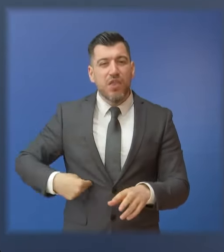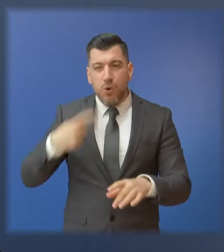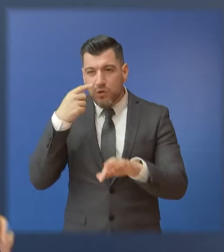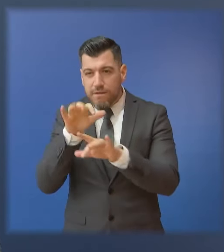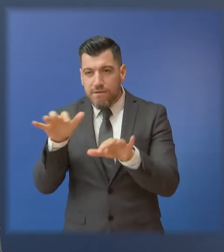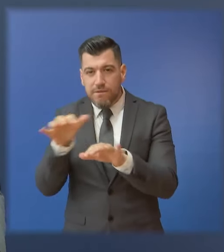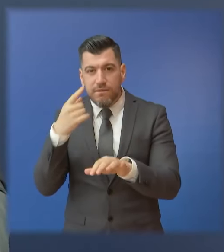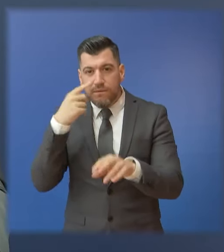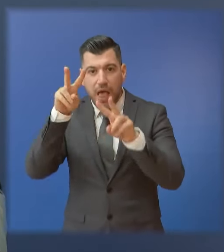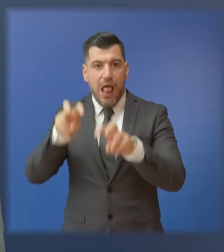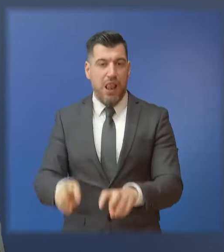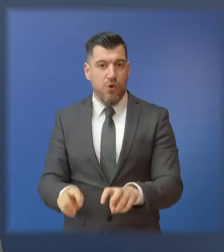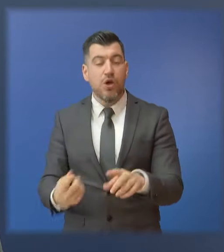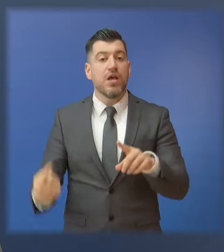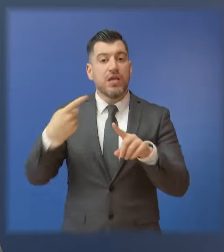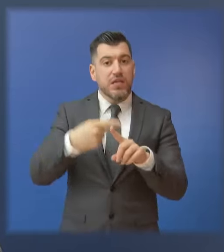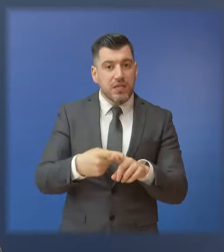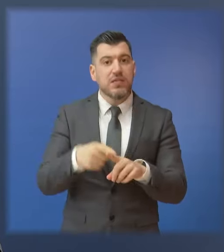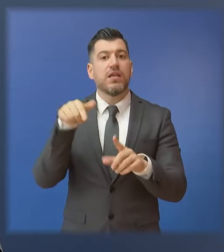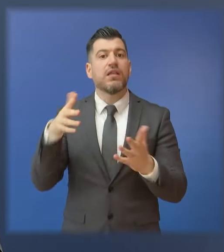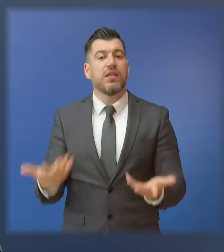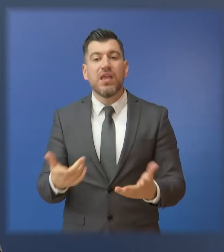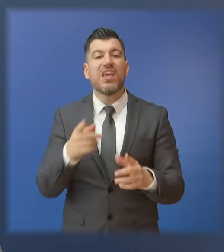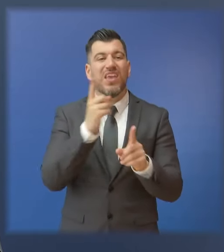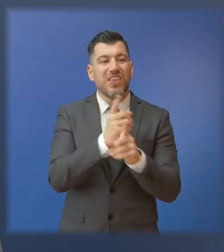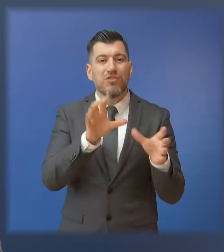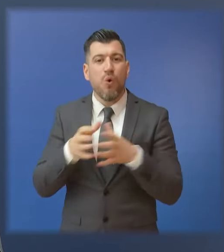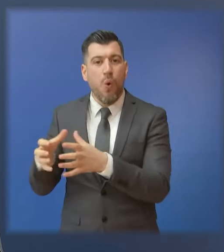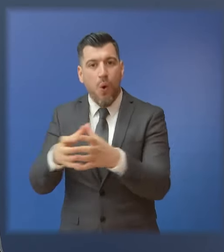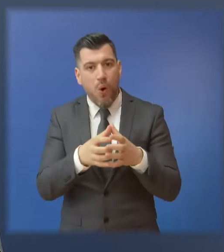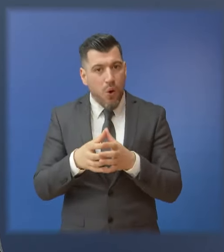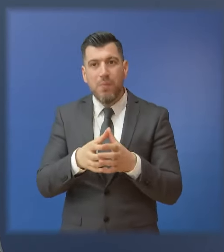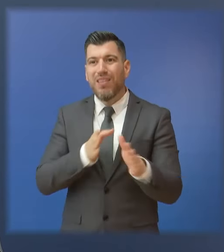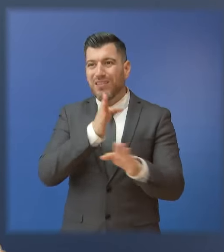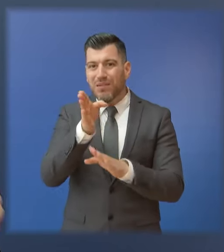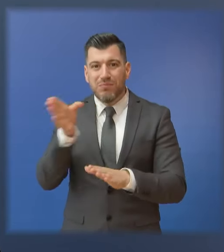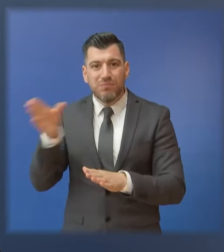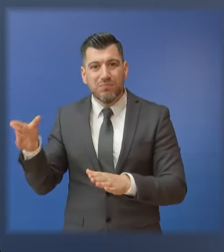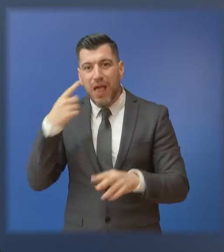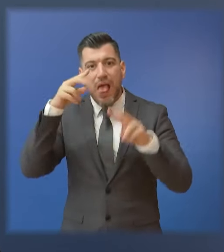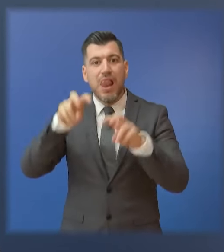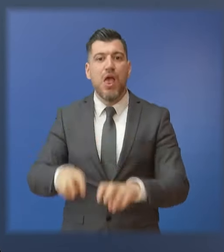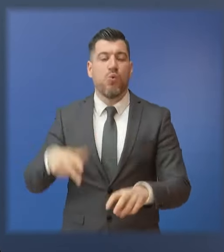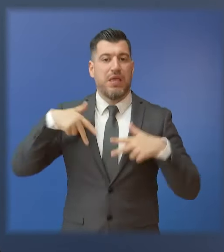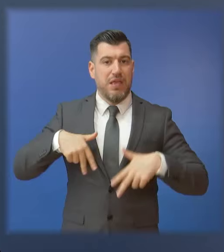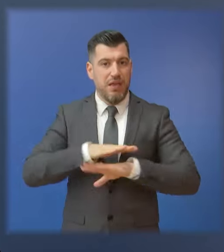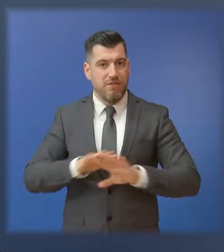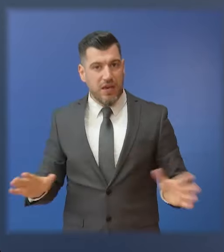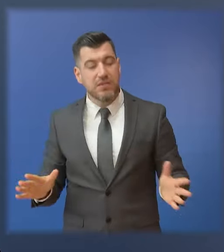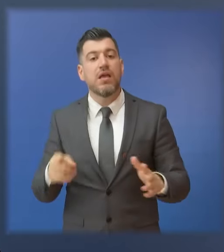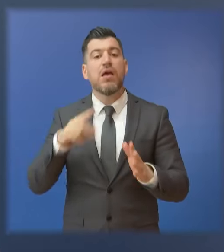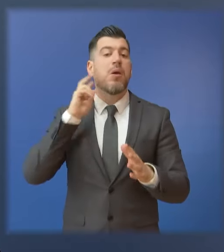η σύσταση μονάδων εσωτερικού ελέγχου στη συντριπτική πλειοψηφία των φορέων της γενικής κυβέρνησης η δημιουργία του μητρώου